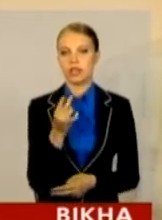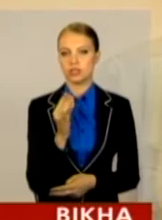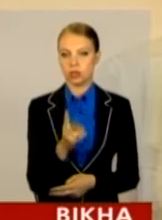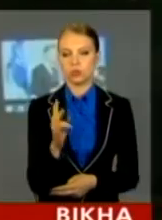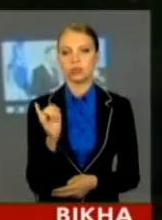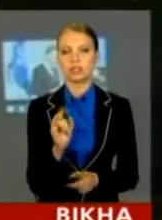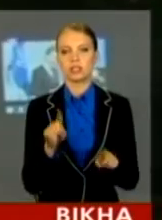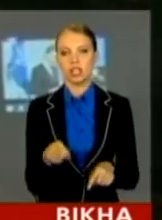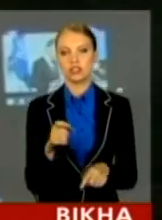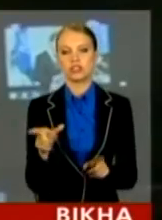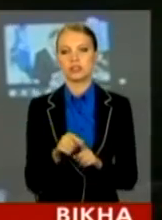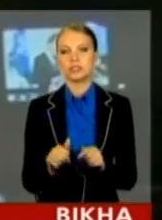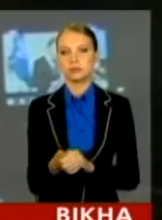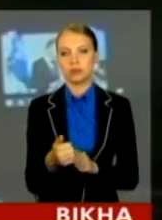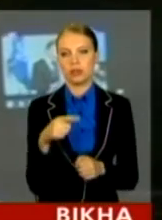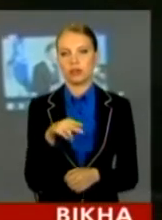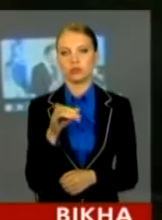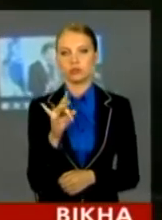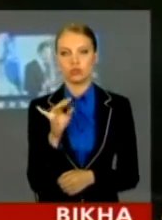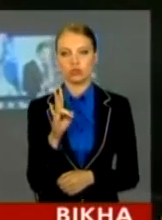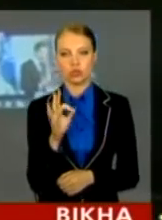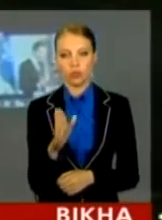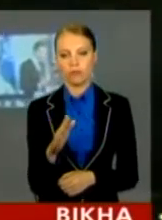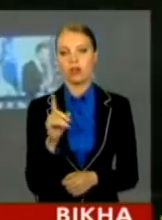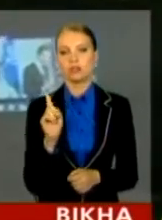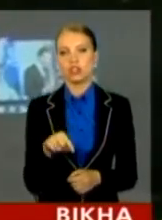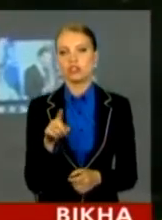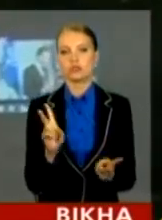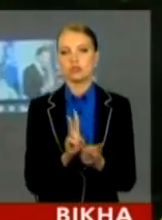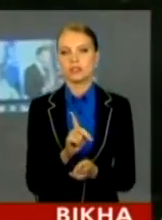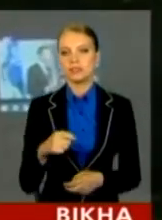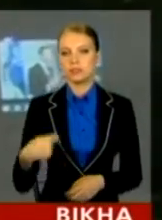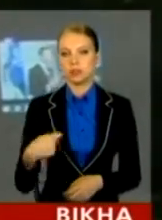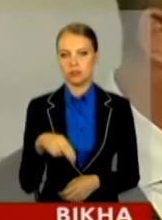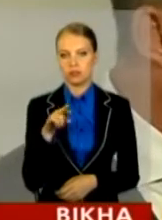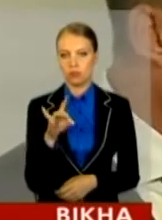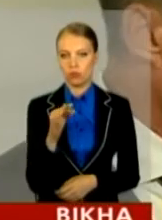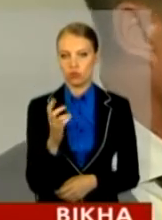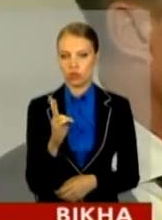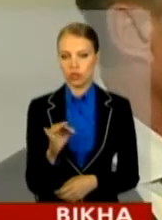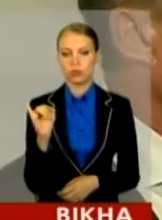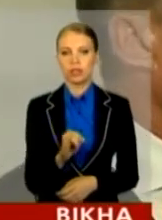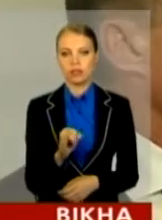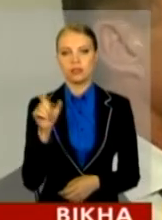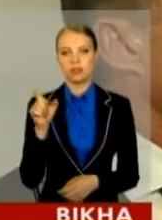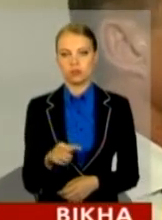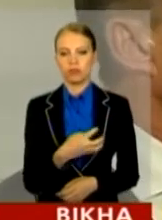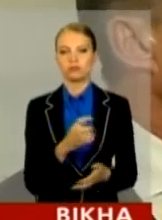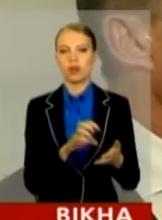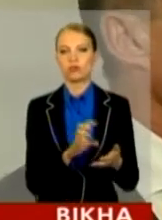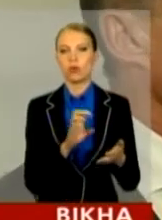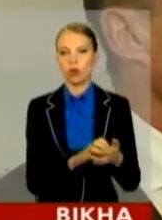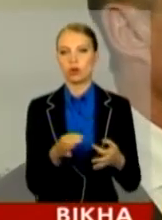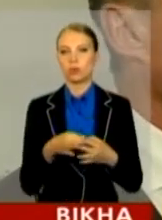Яценюком, також зі спікером парламенту Олександром Турчиновим, також зустрівся з президентом Петром Порошенком. І той його нагородив